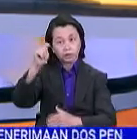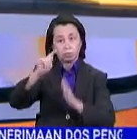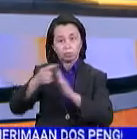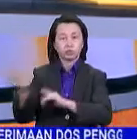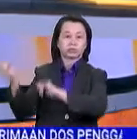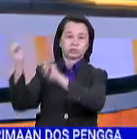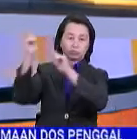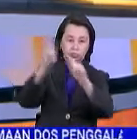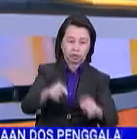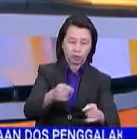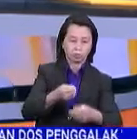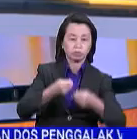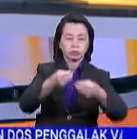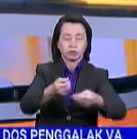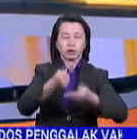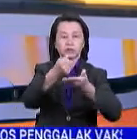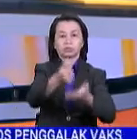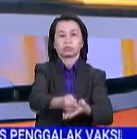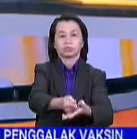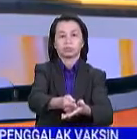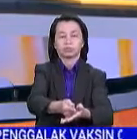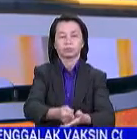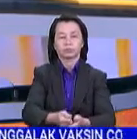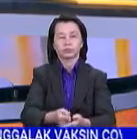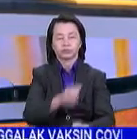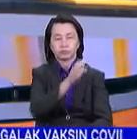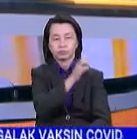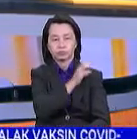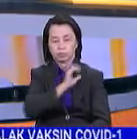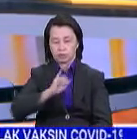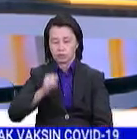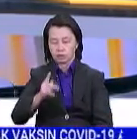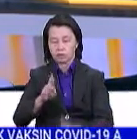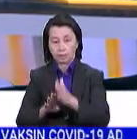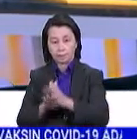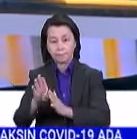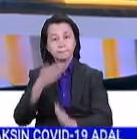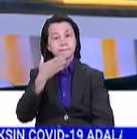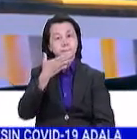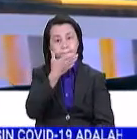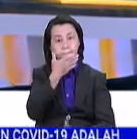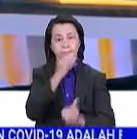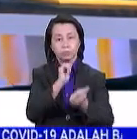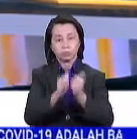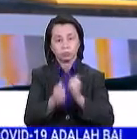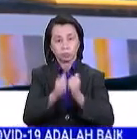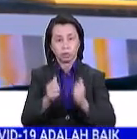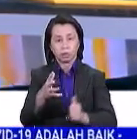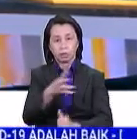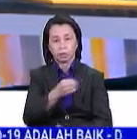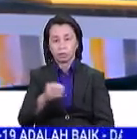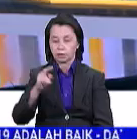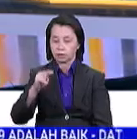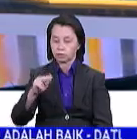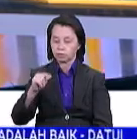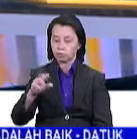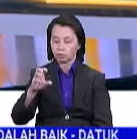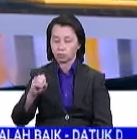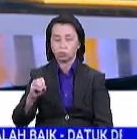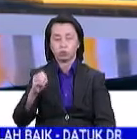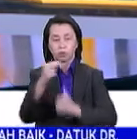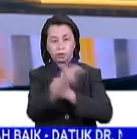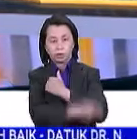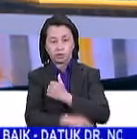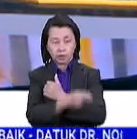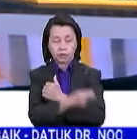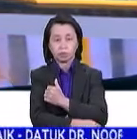mula digerakkan bagi menghulur bantuan. Pengerusi Jawatankuasa Pembangunan Belia Sukan dan Pertubuhan Bukan Kerajaan NGO Negeri,